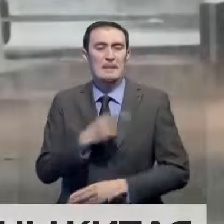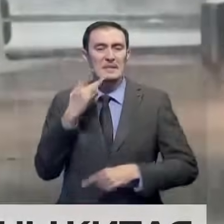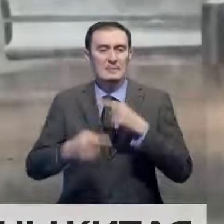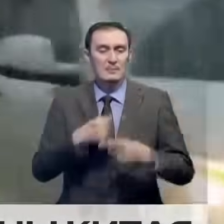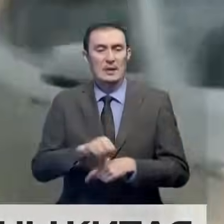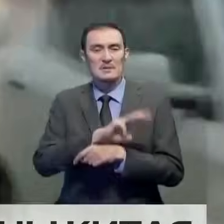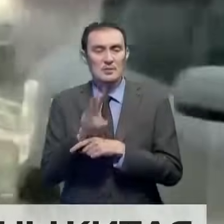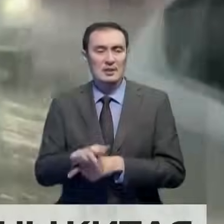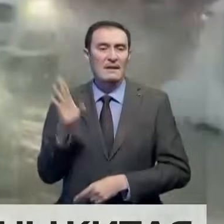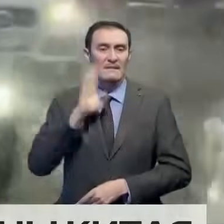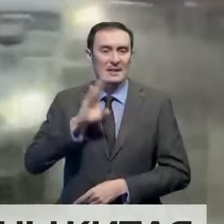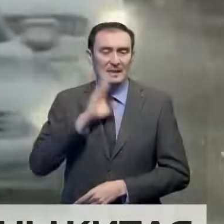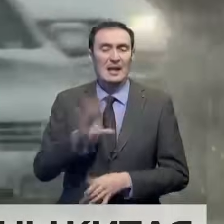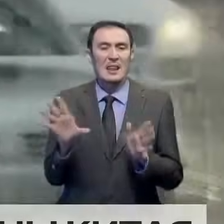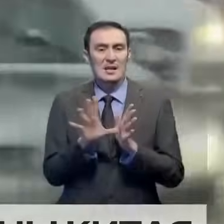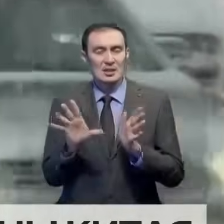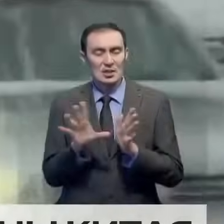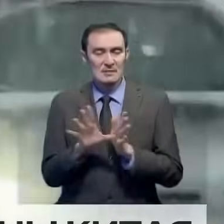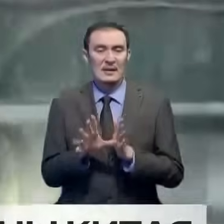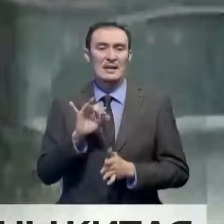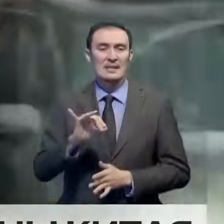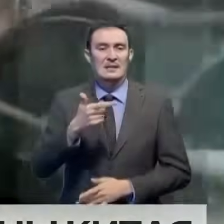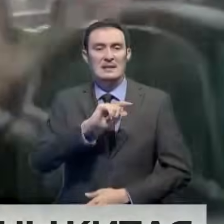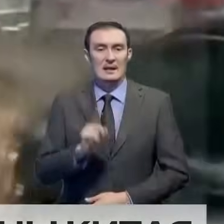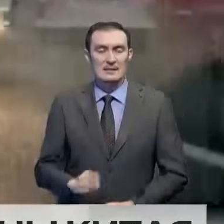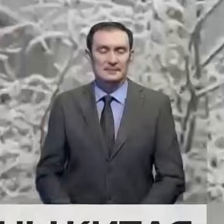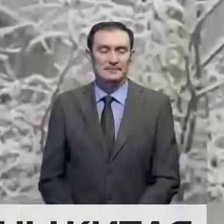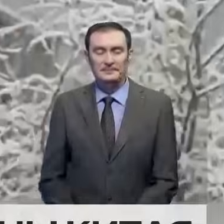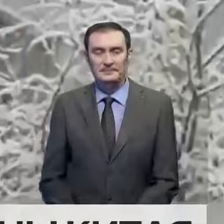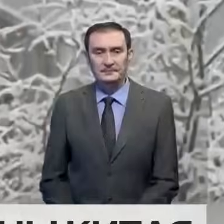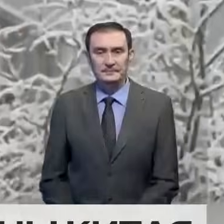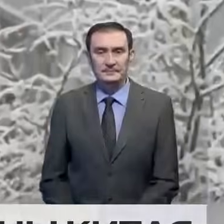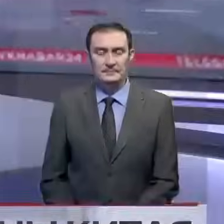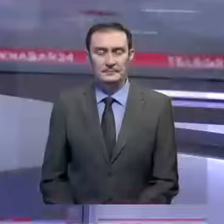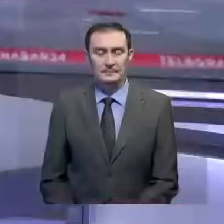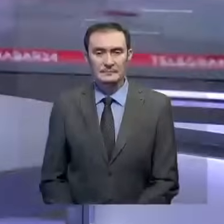бесперебойной подачи воды, электричества и газа.